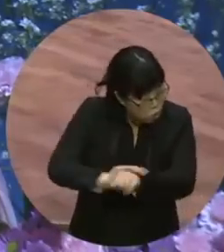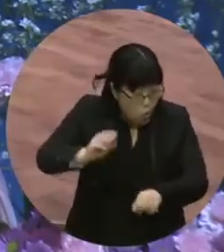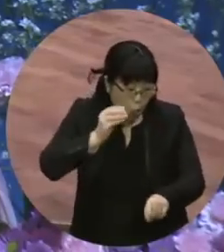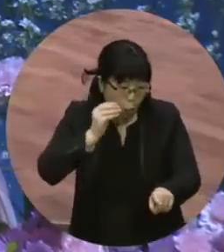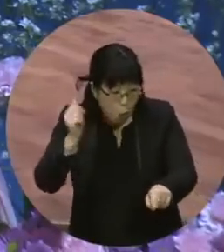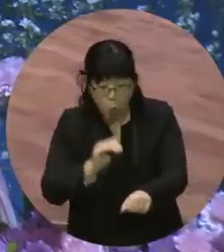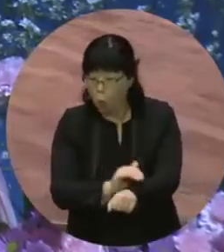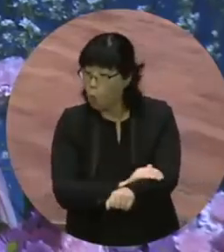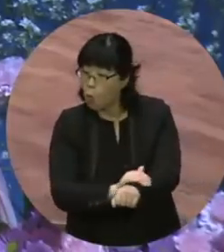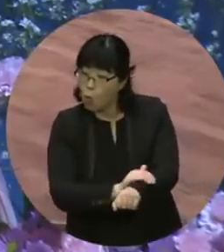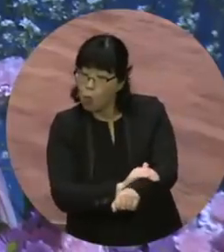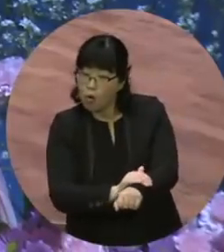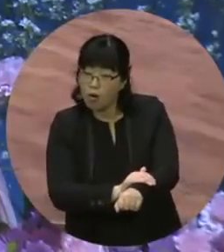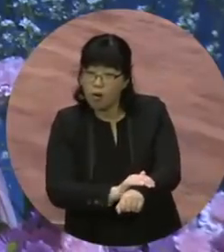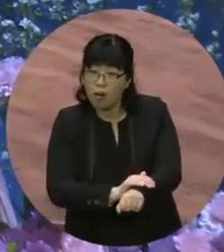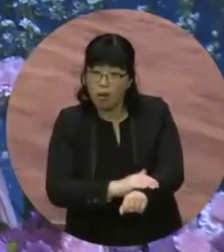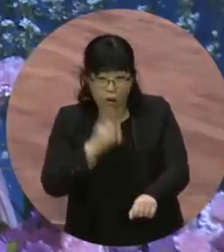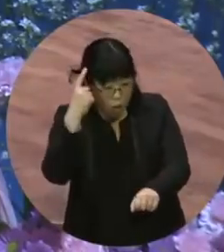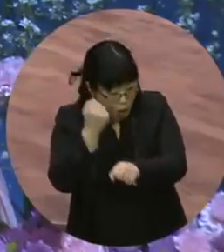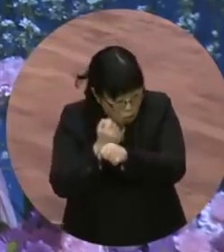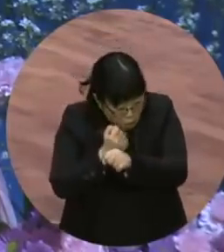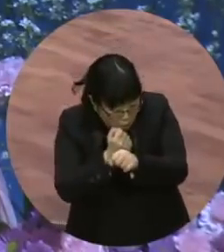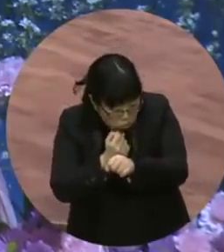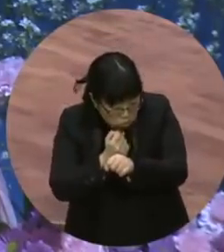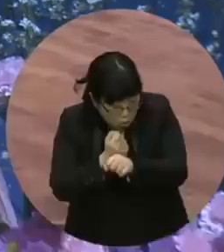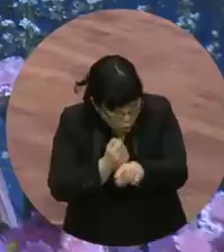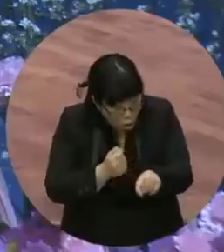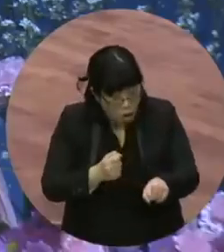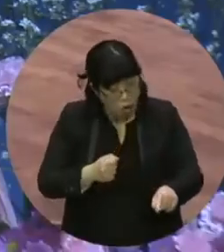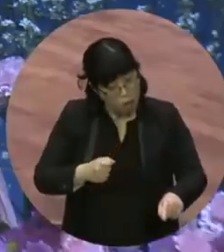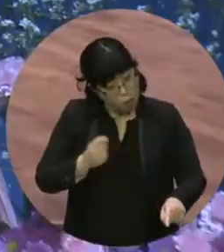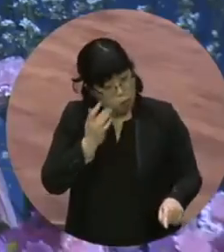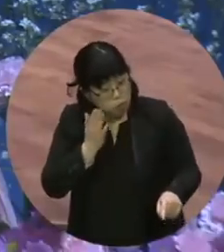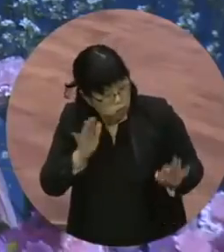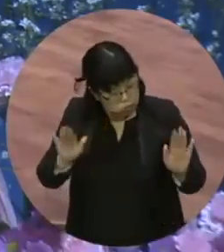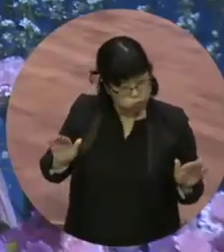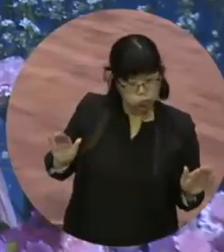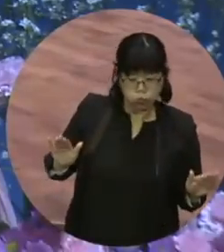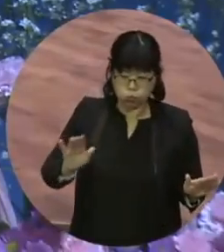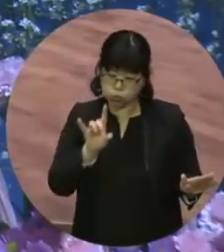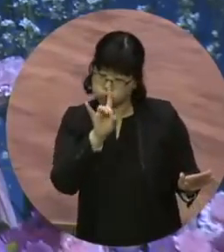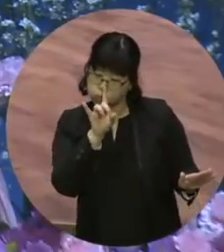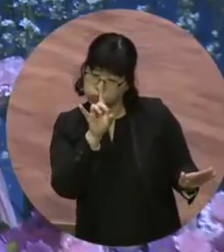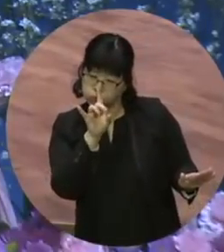물리학적으로 날 수가 없대요. 하나님 만드시기 때문에 나는 거예요.